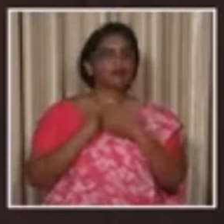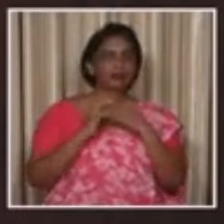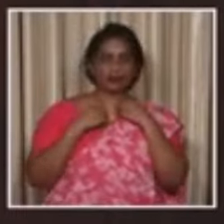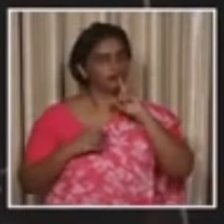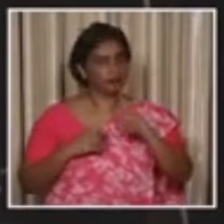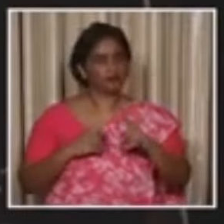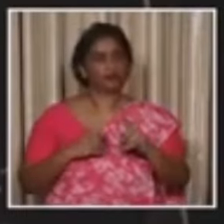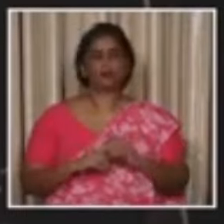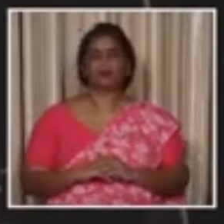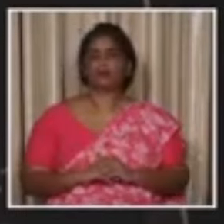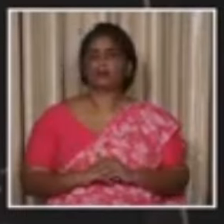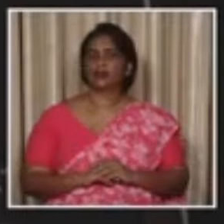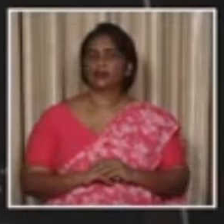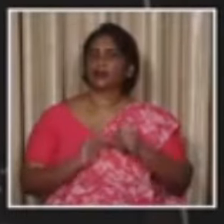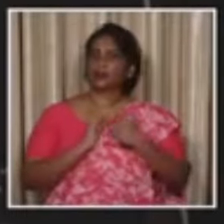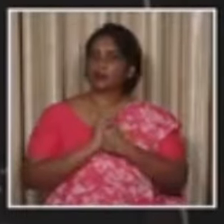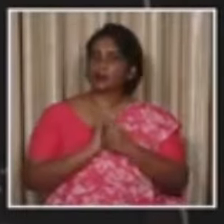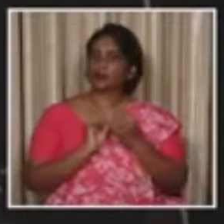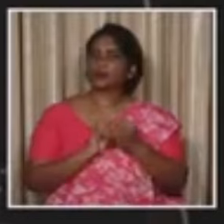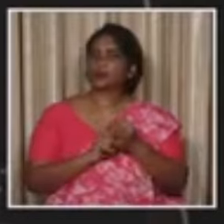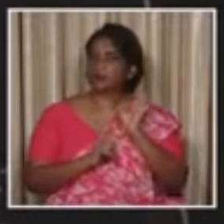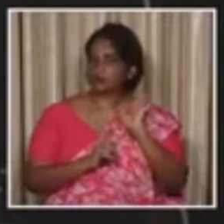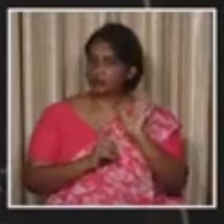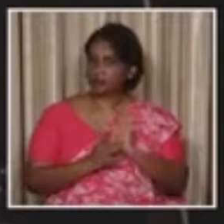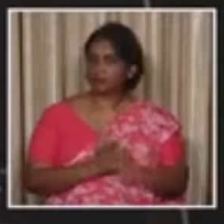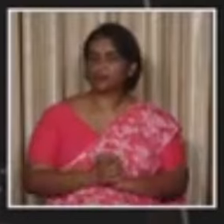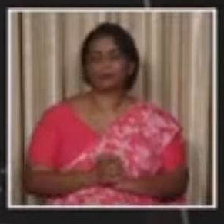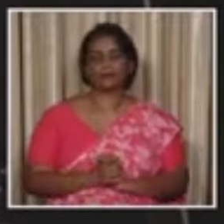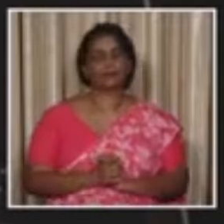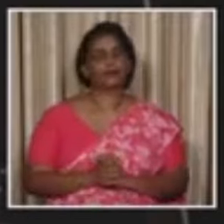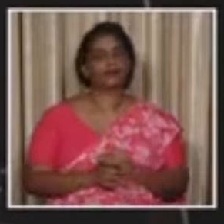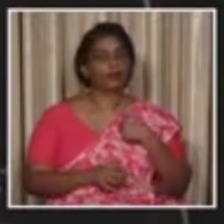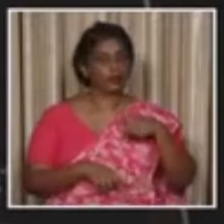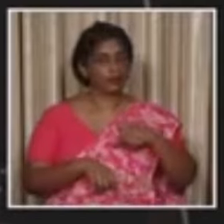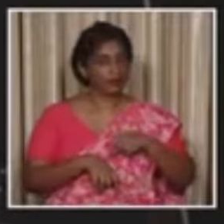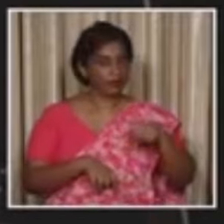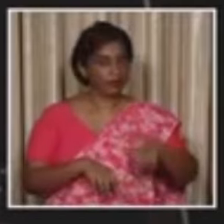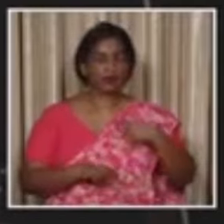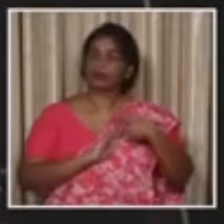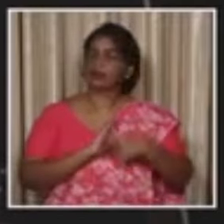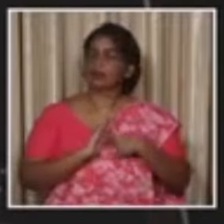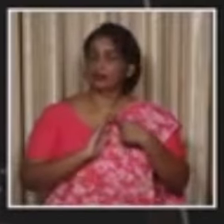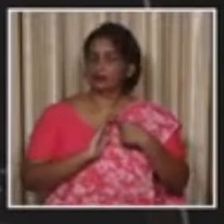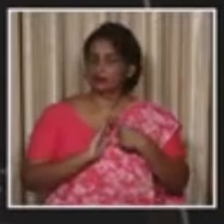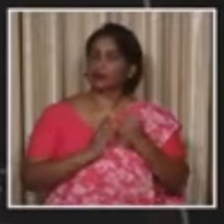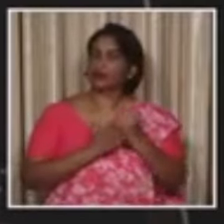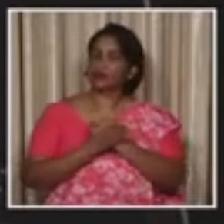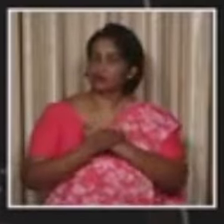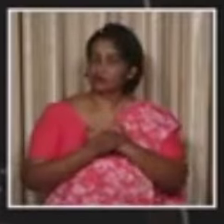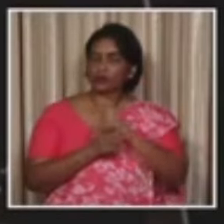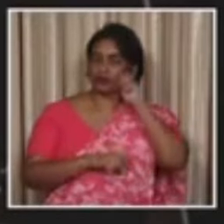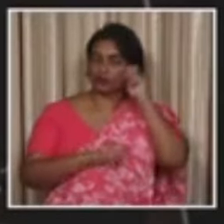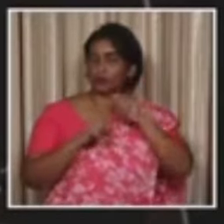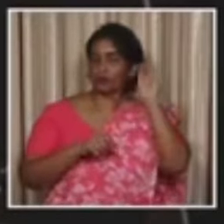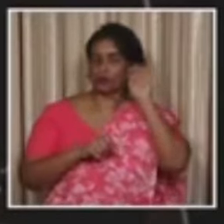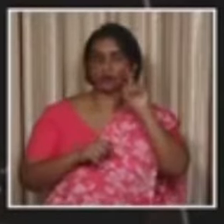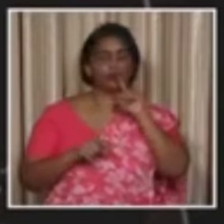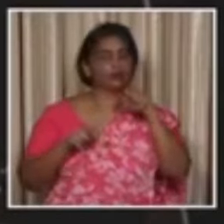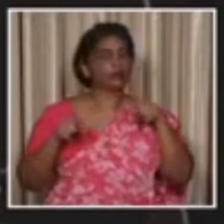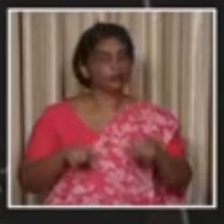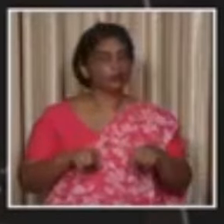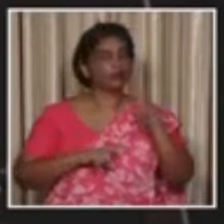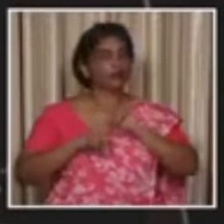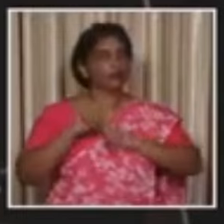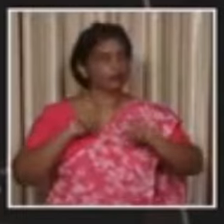මේක අවිල්ල තියෙනවා. ගරු සභාපතිතුමනි, මම මේ වෙලාවේ මේ රටේ සියලු ජනතාවට දැනගන්න කියනවා මේ අපි